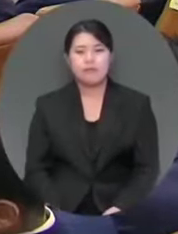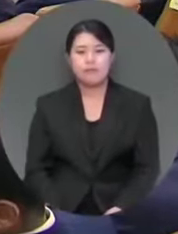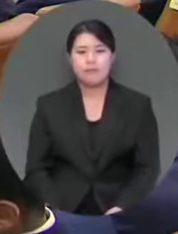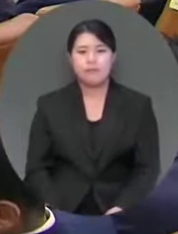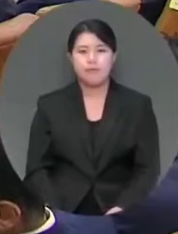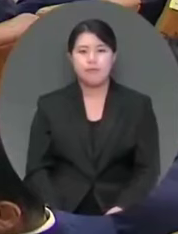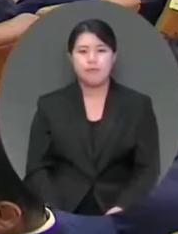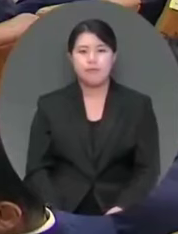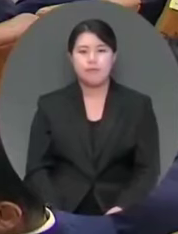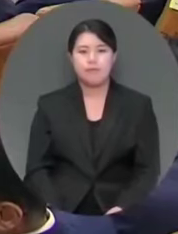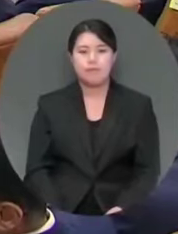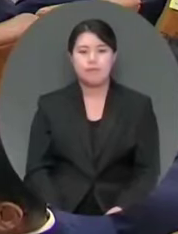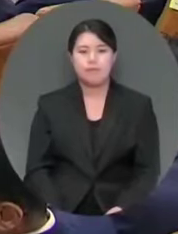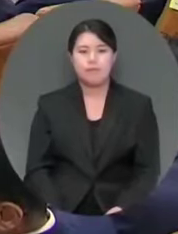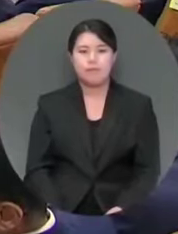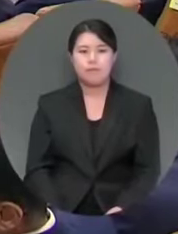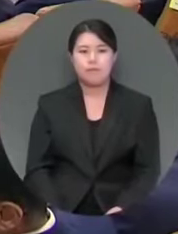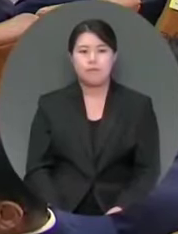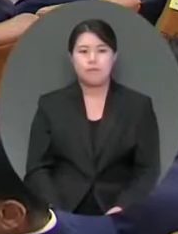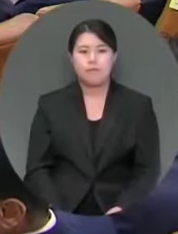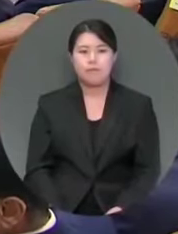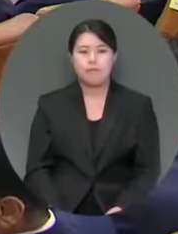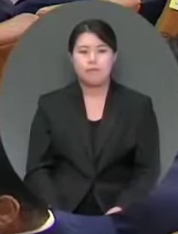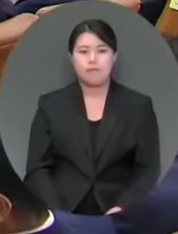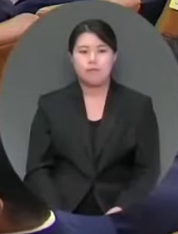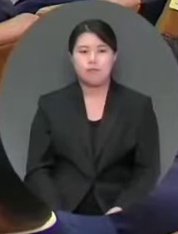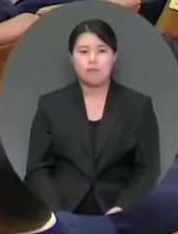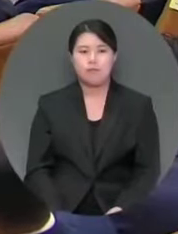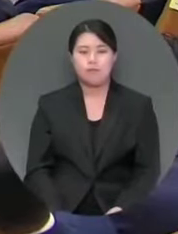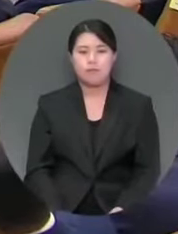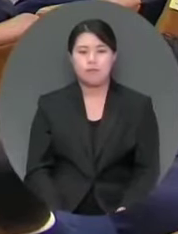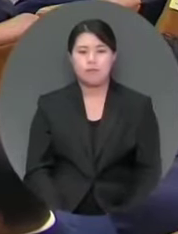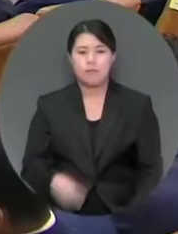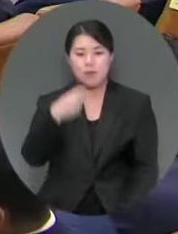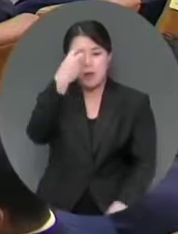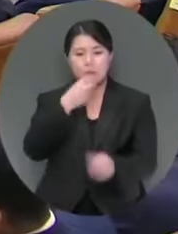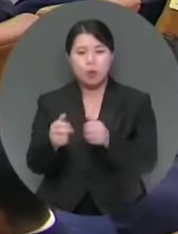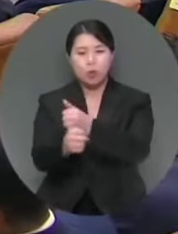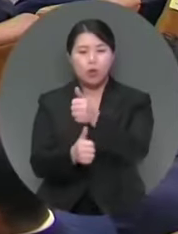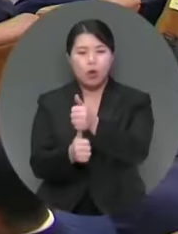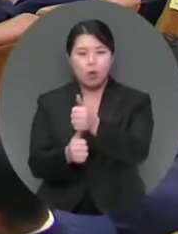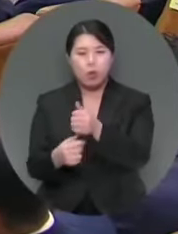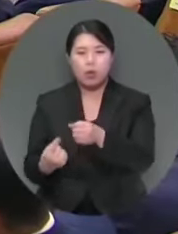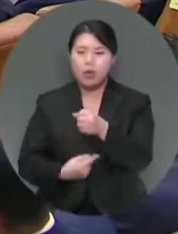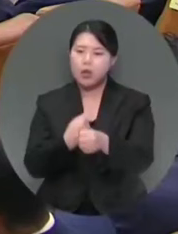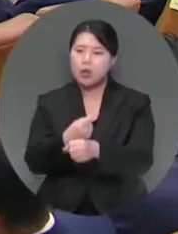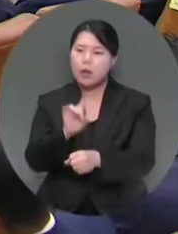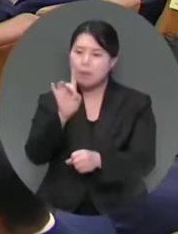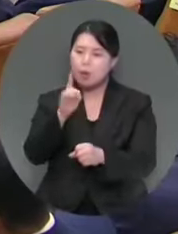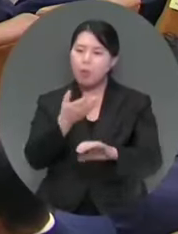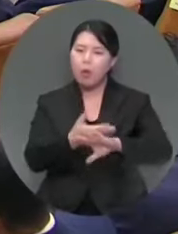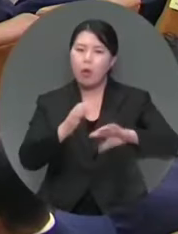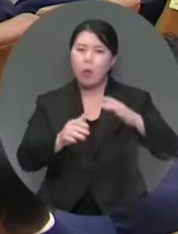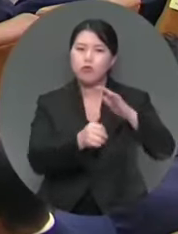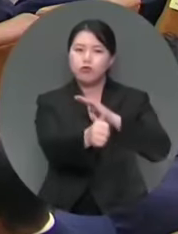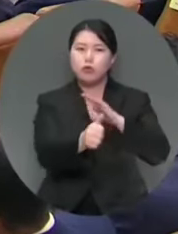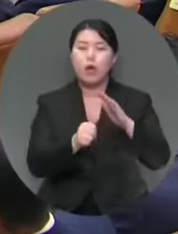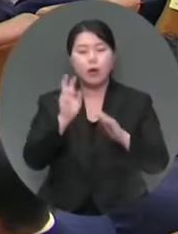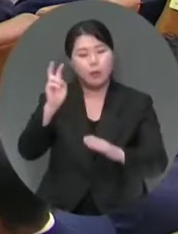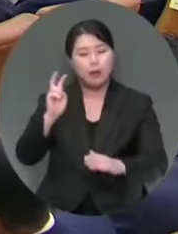원장님, 아마 말씀대로 이게 감사위원들께서 1년에 한번 해외 출장 갈 수 있는 걸로 되어 있는데, 두